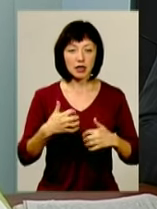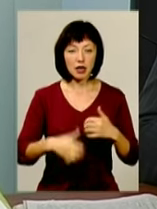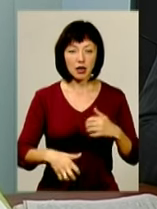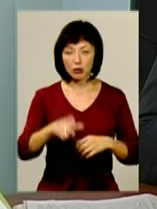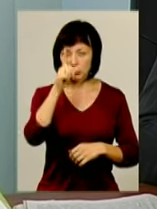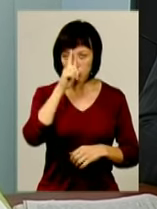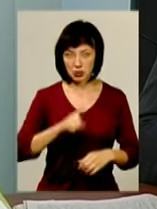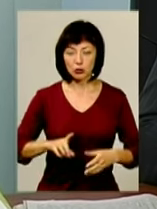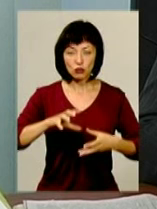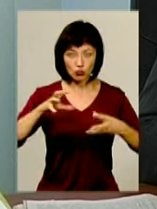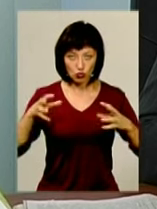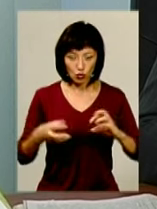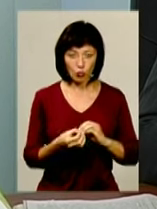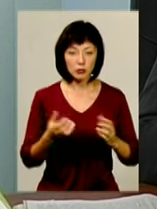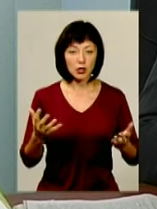середньомісячний сукупний дохід